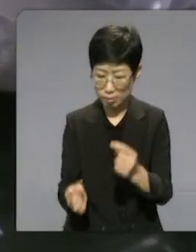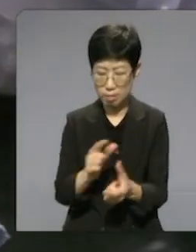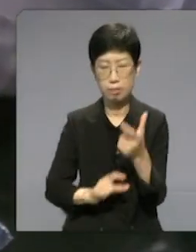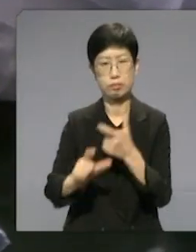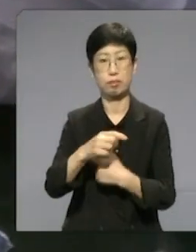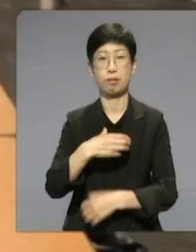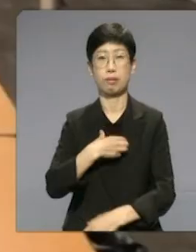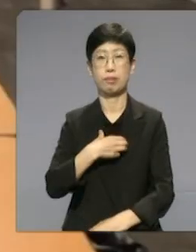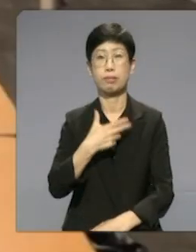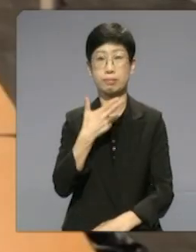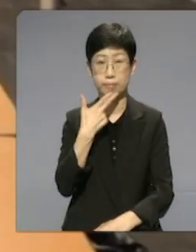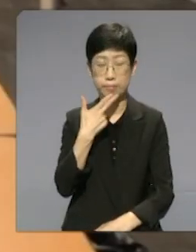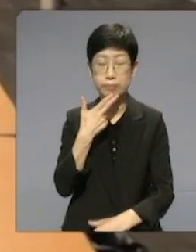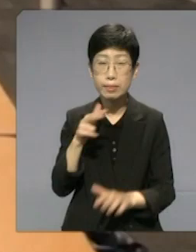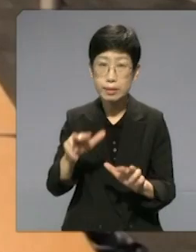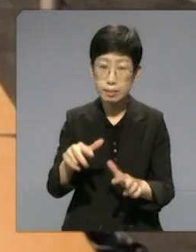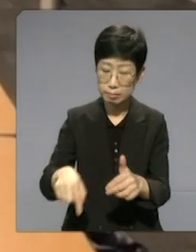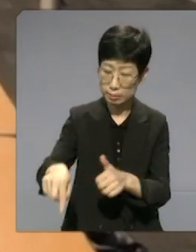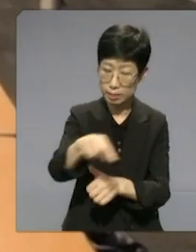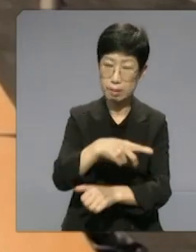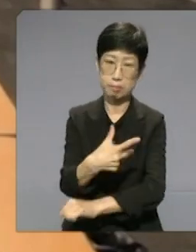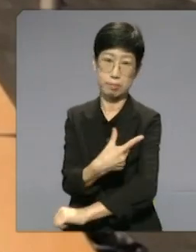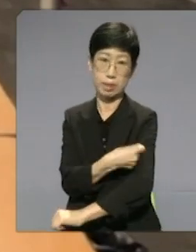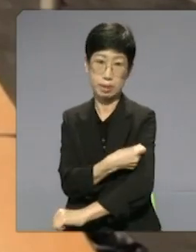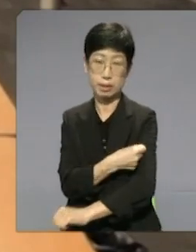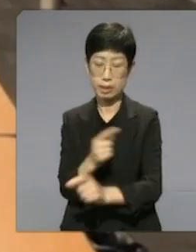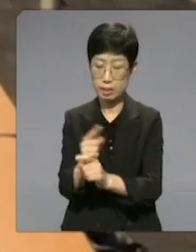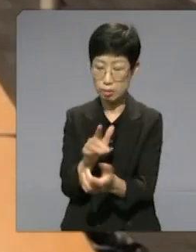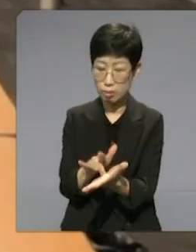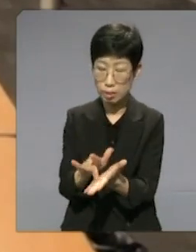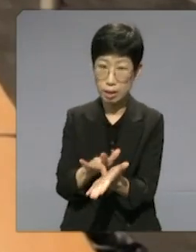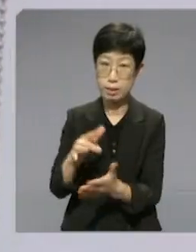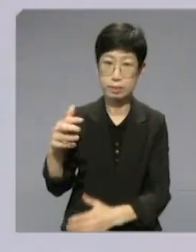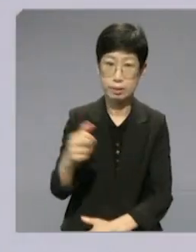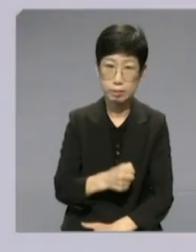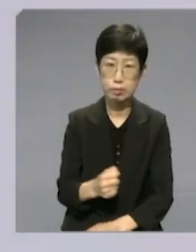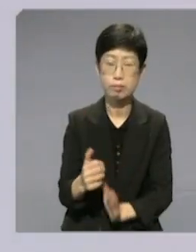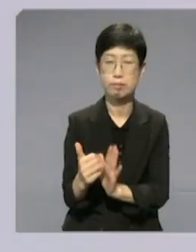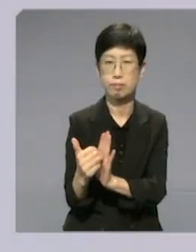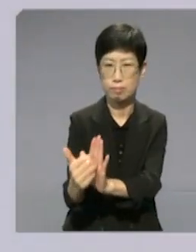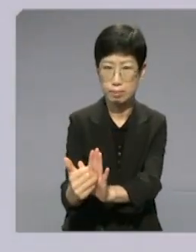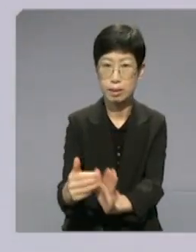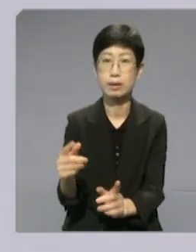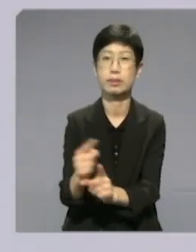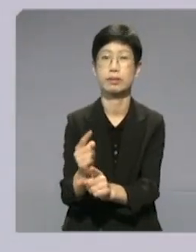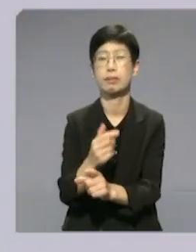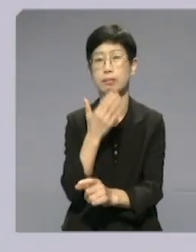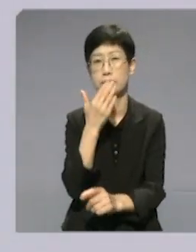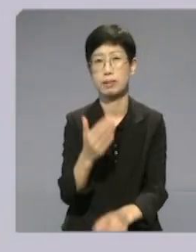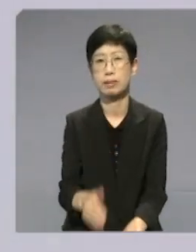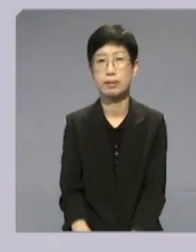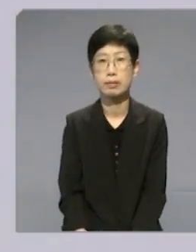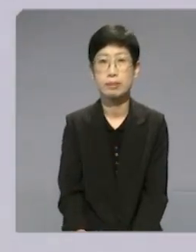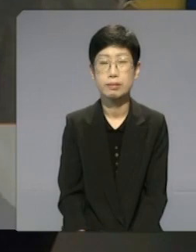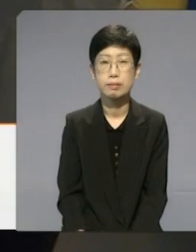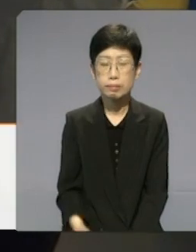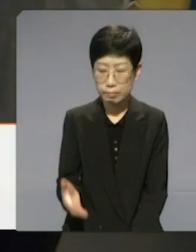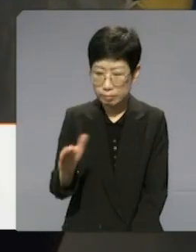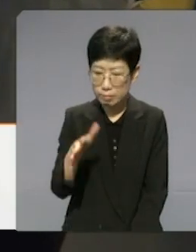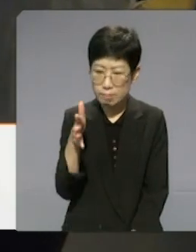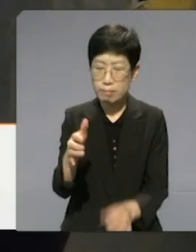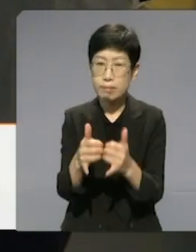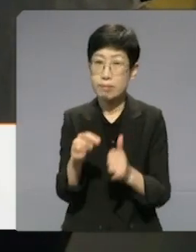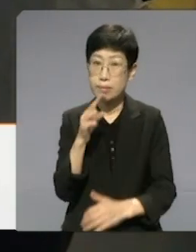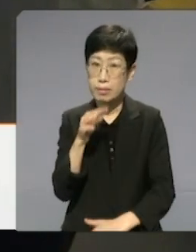아닙니다. 또 현재 출시된 백신과 치료제로도 충분히 예방과 치료가 가능합니다. 다만